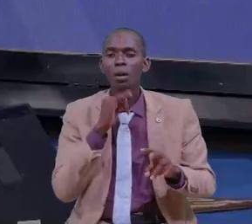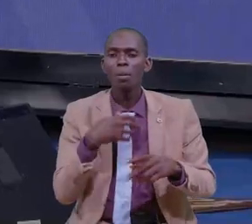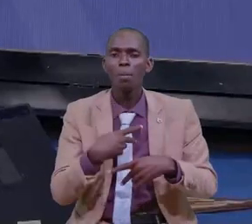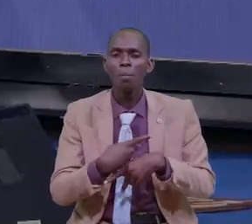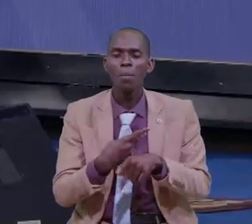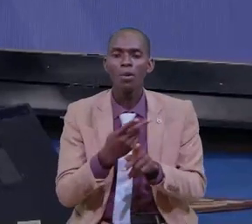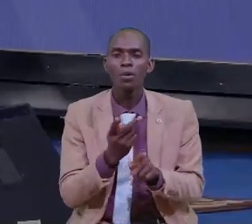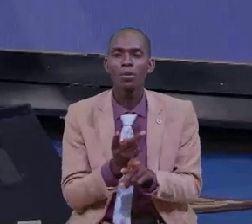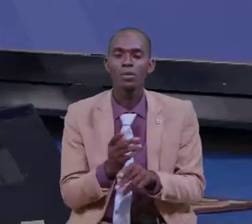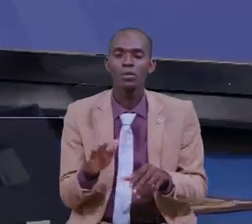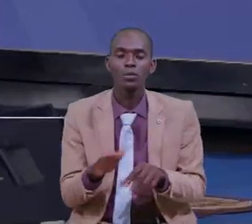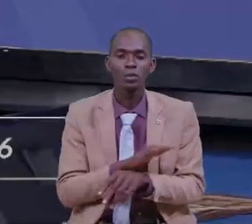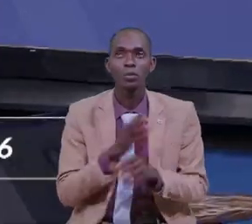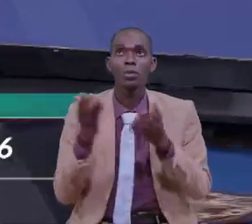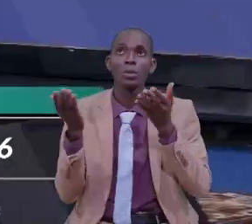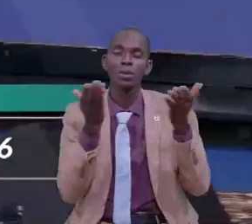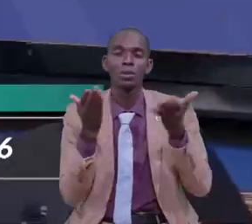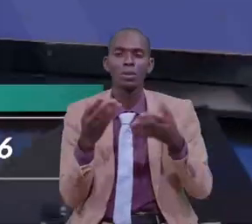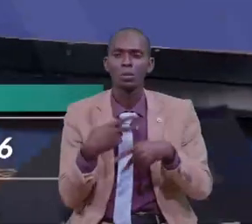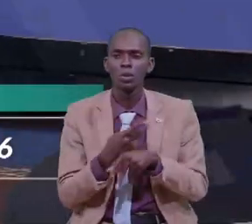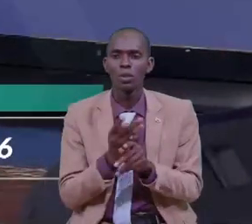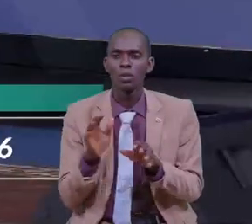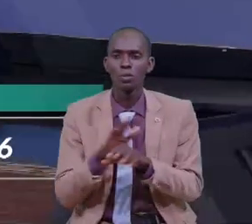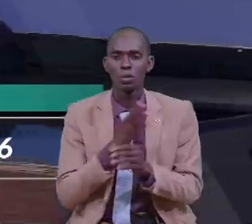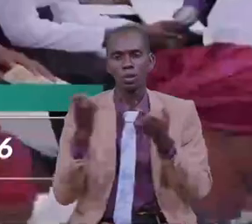service productif.